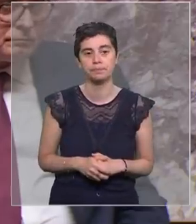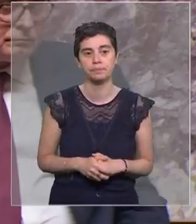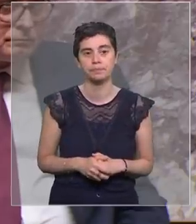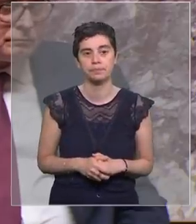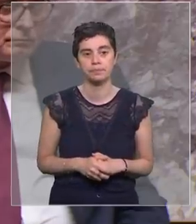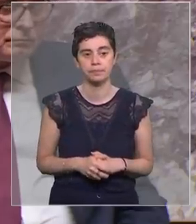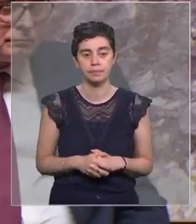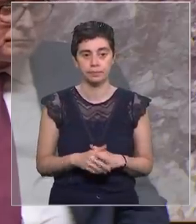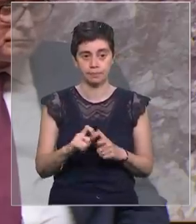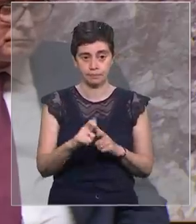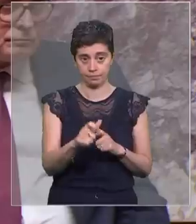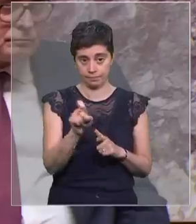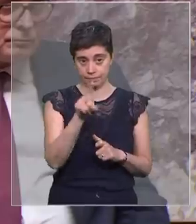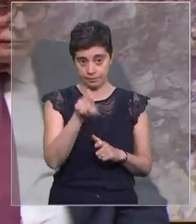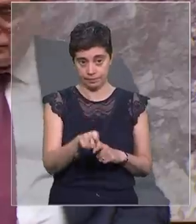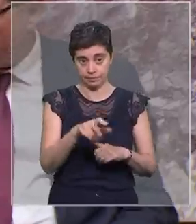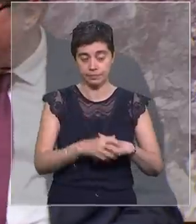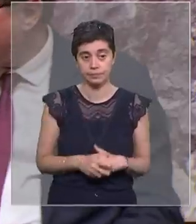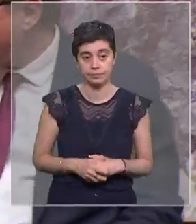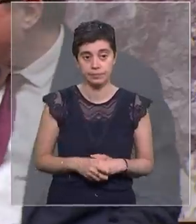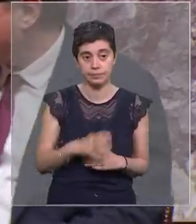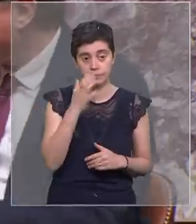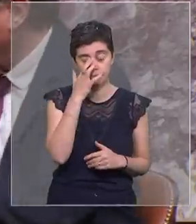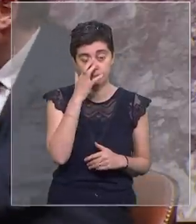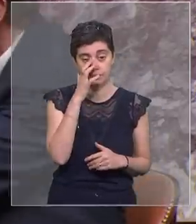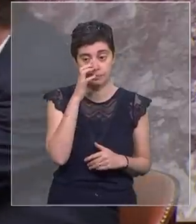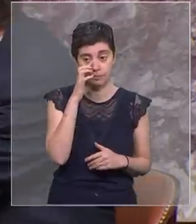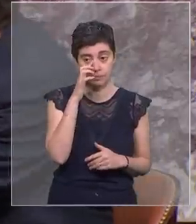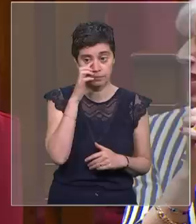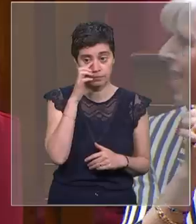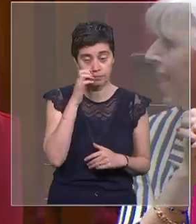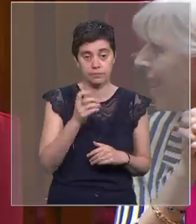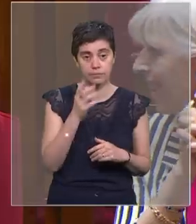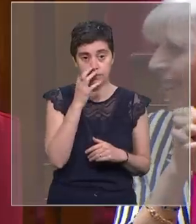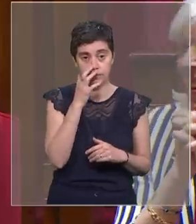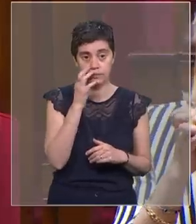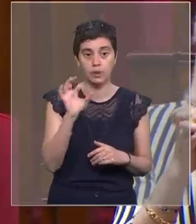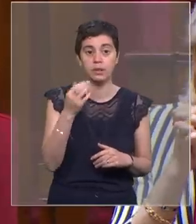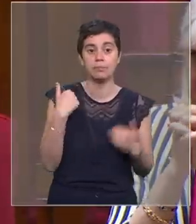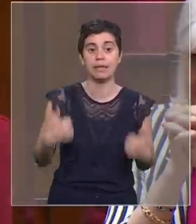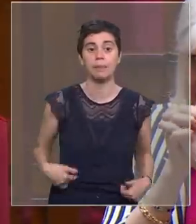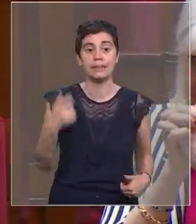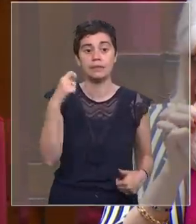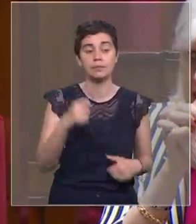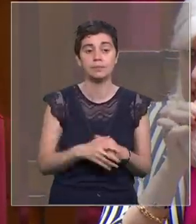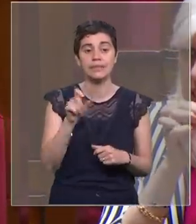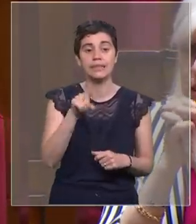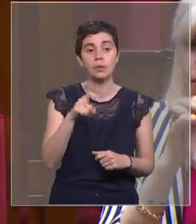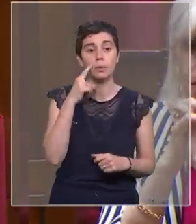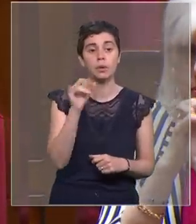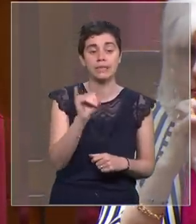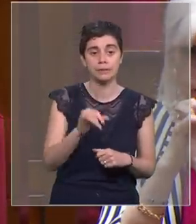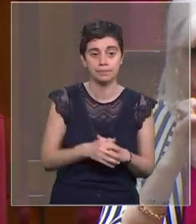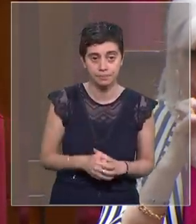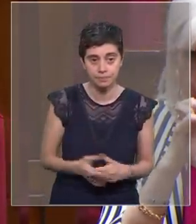madame Michèle Perron pour le groupe Renaissance. Oui, madame la présidente, ma question s'adresse à